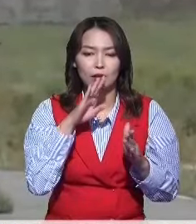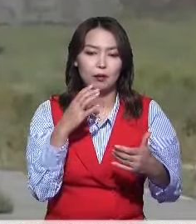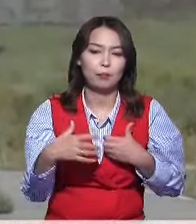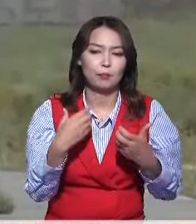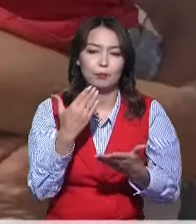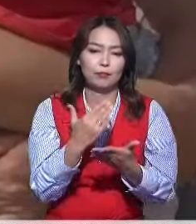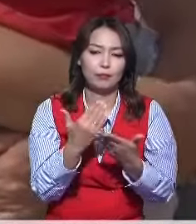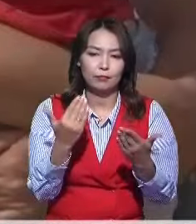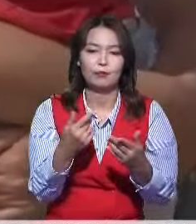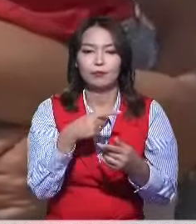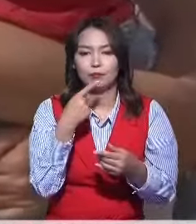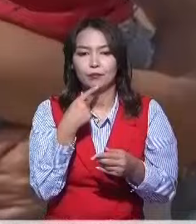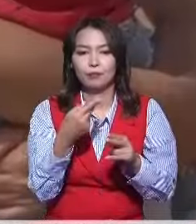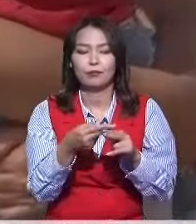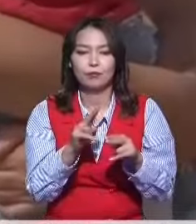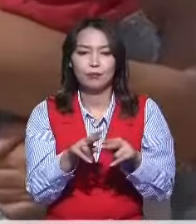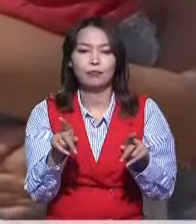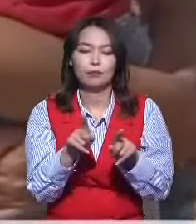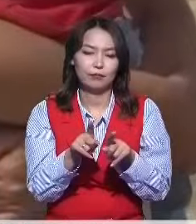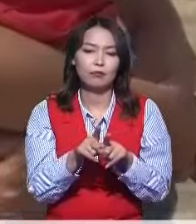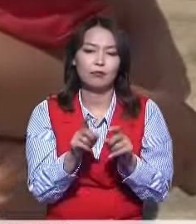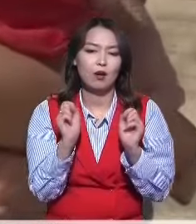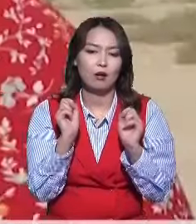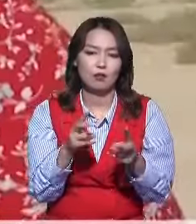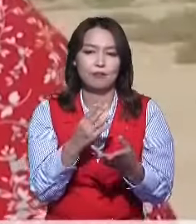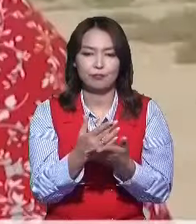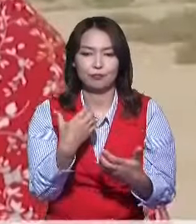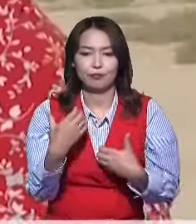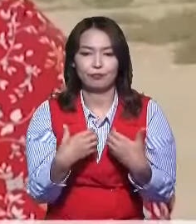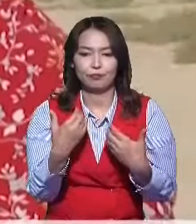темнеть. Темнеть и возвращаться домой одним станет опасно, уверяют они.